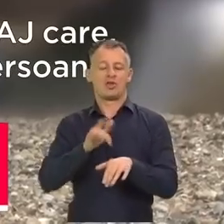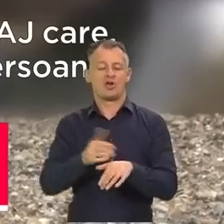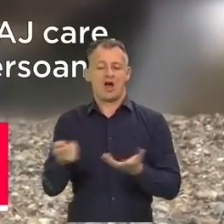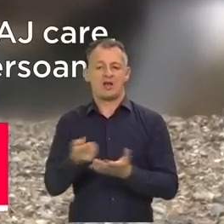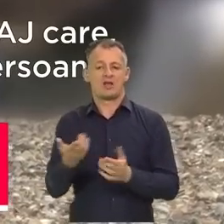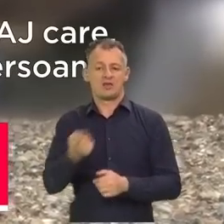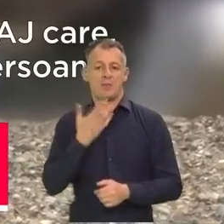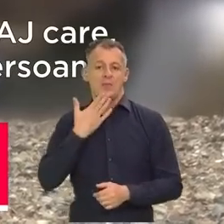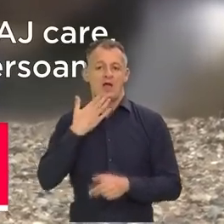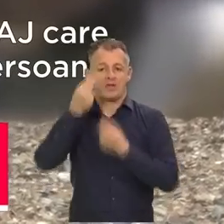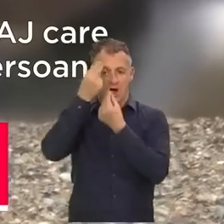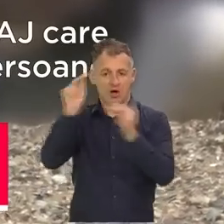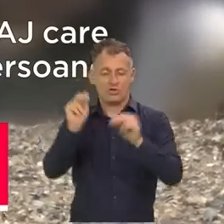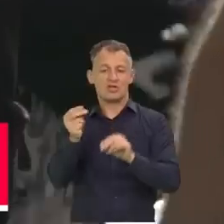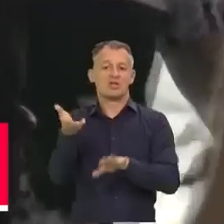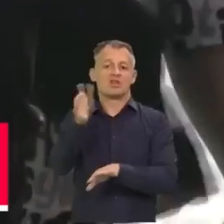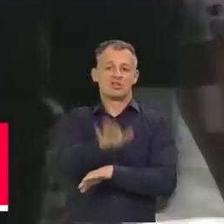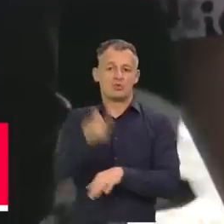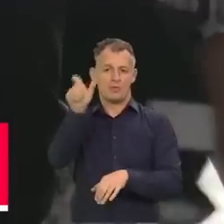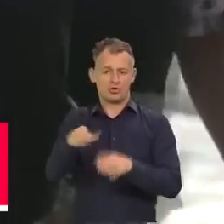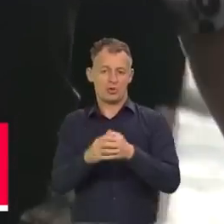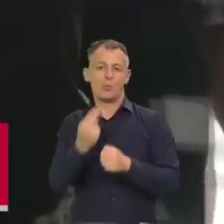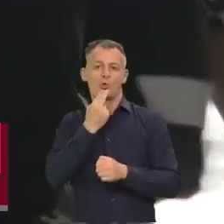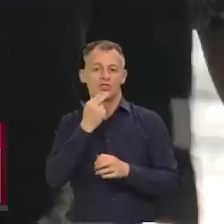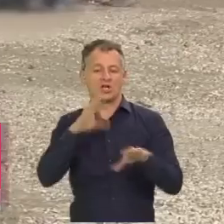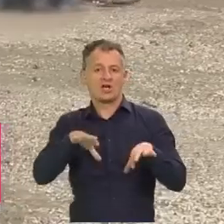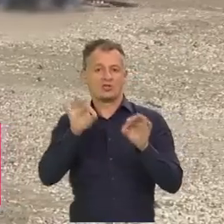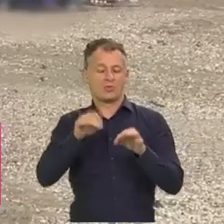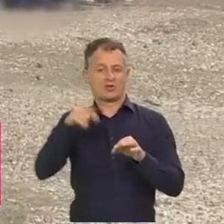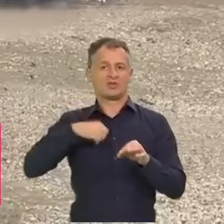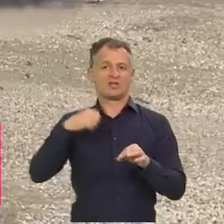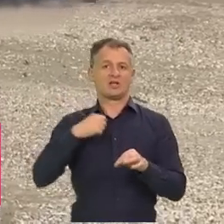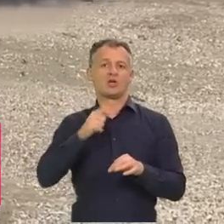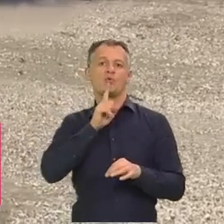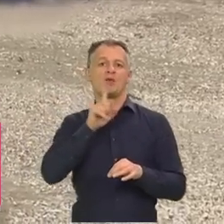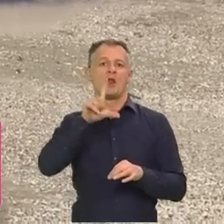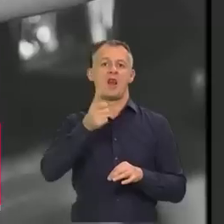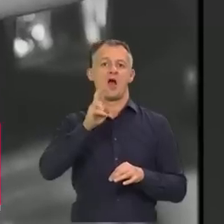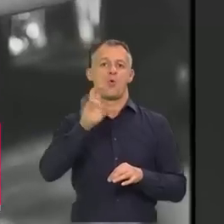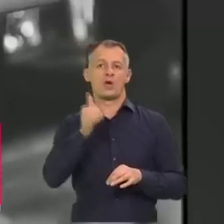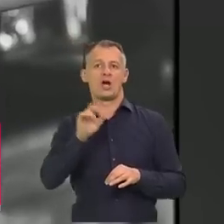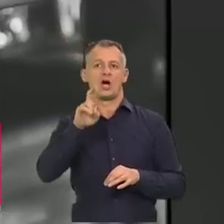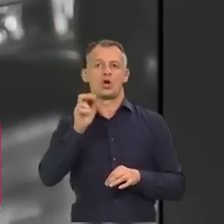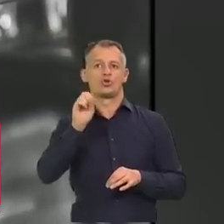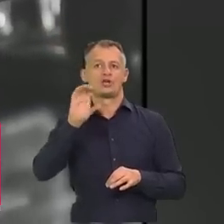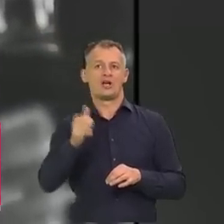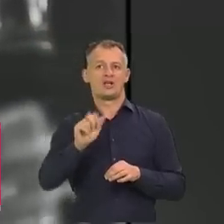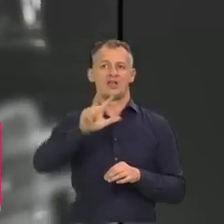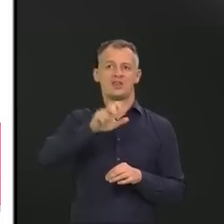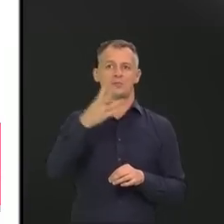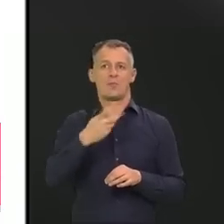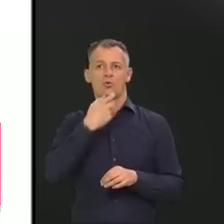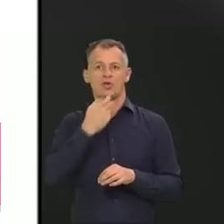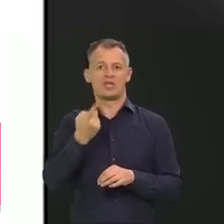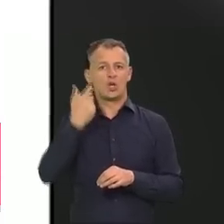să constate decesul persoanei. Poliția a identificat ulterior pe tânără. Numele ei este Laura Roșca și avea 34 de ani. Este din